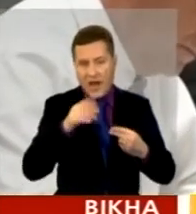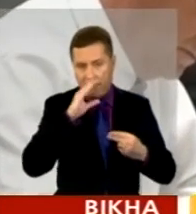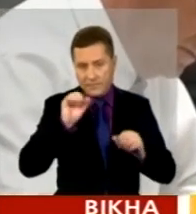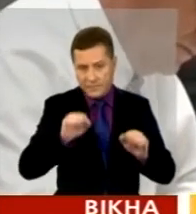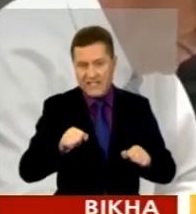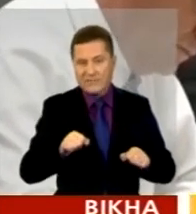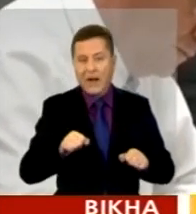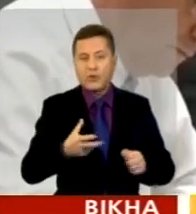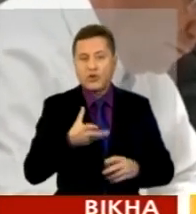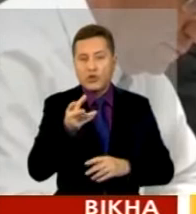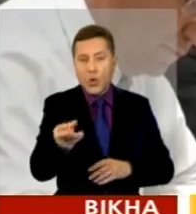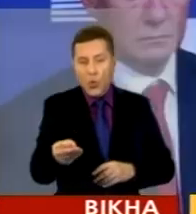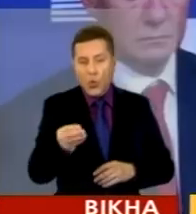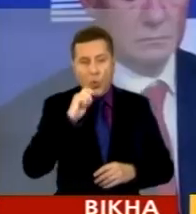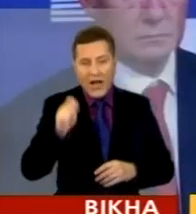газ.